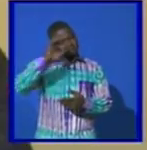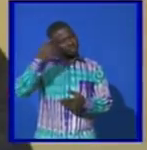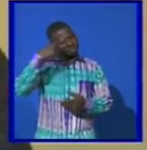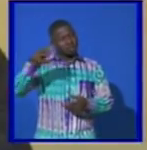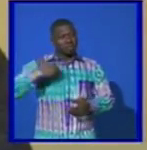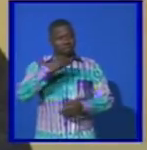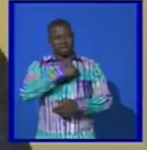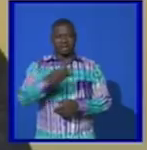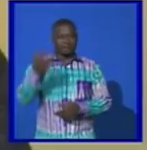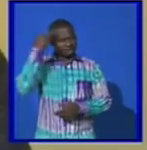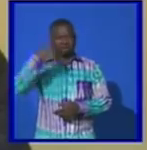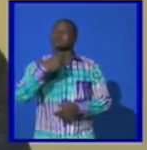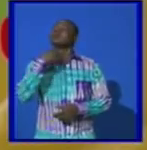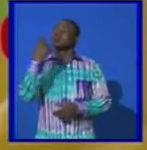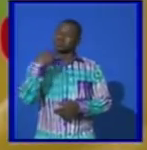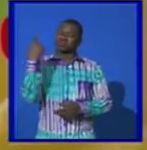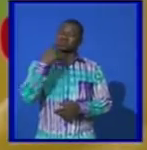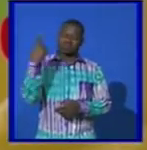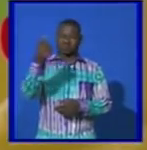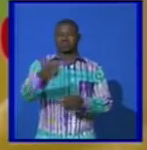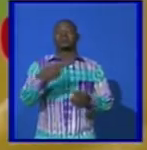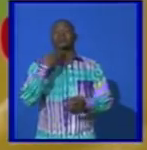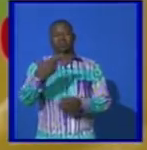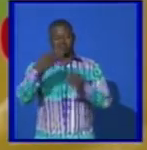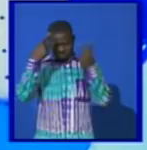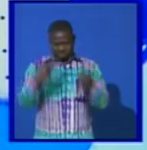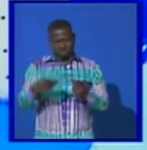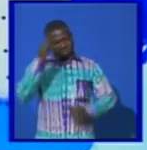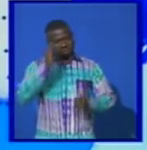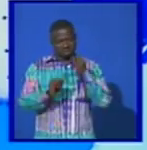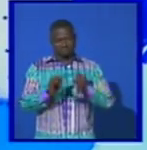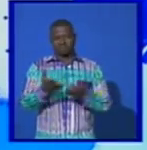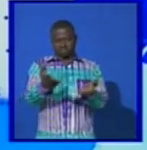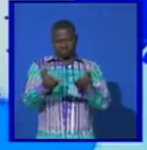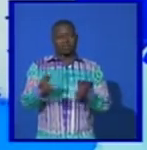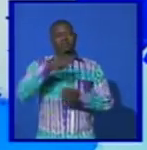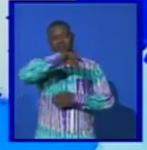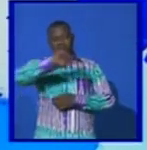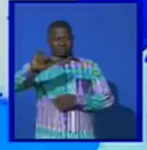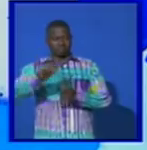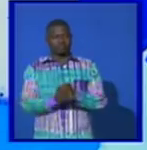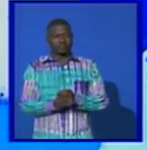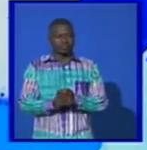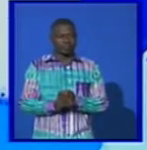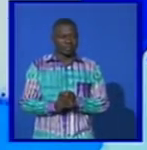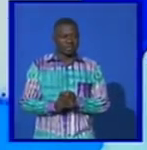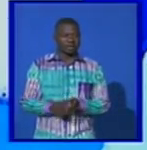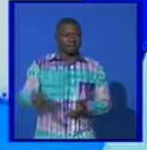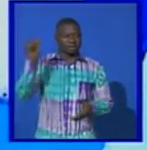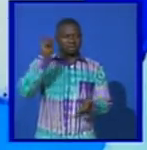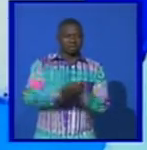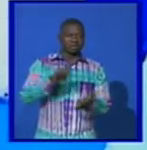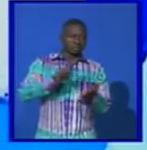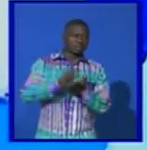toujours répondu présent chaque fois que la nation a besoin de lui. Cet vol hebdomadaire entre Ouagadougou et Bobo